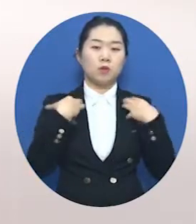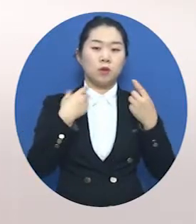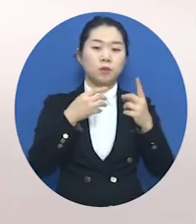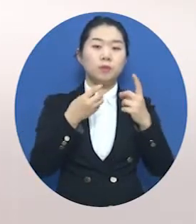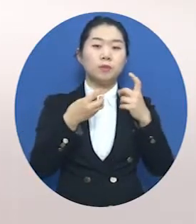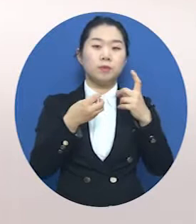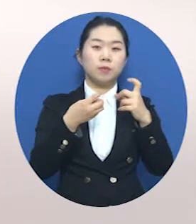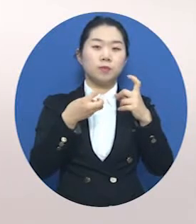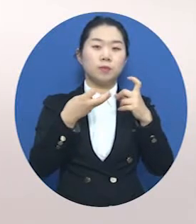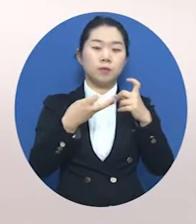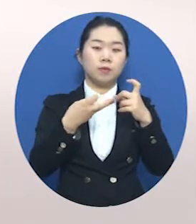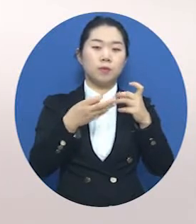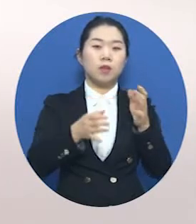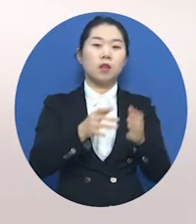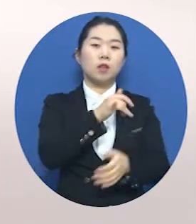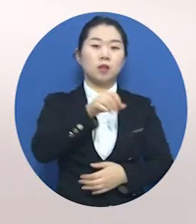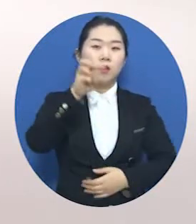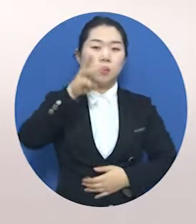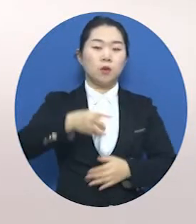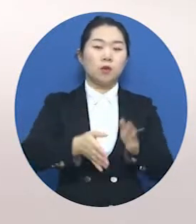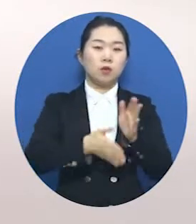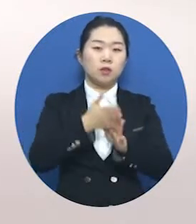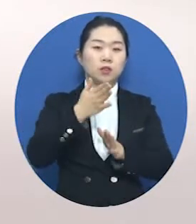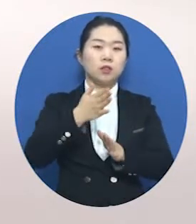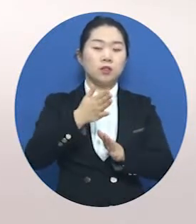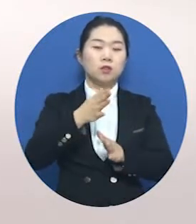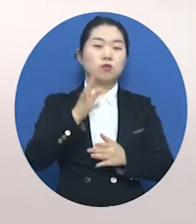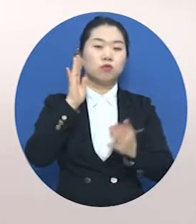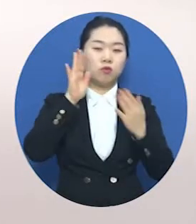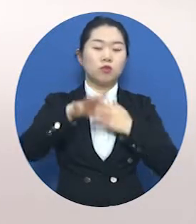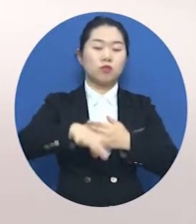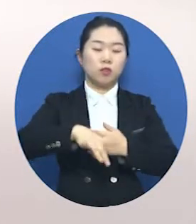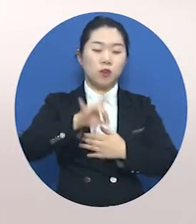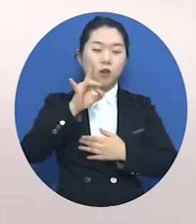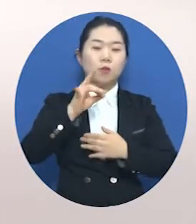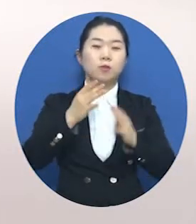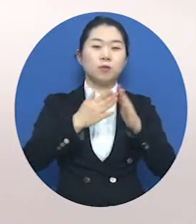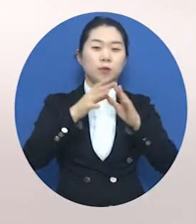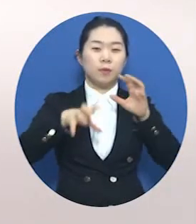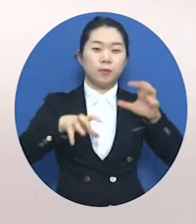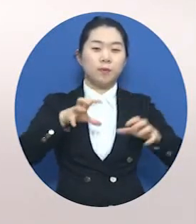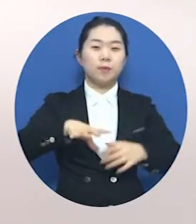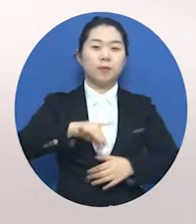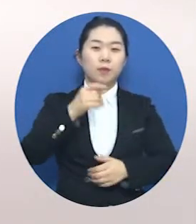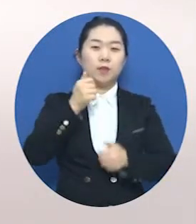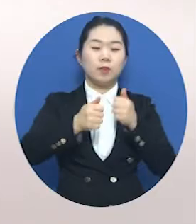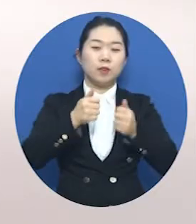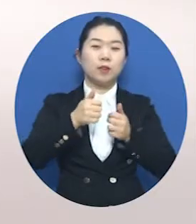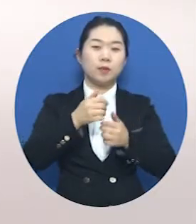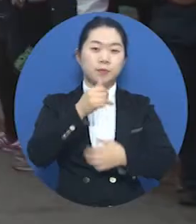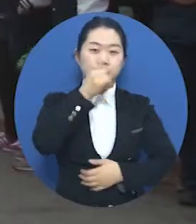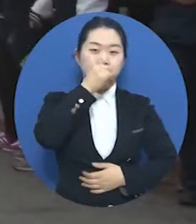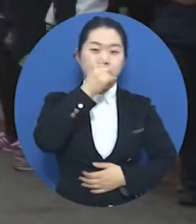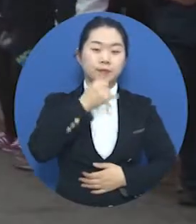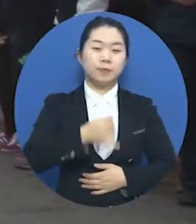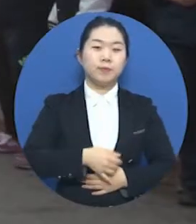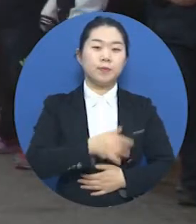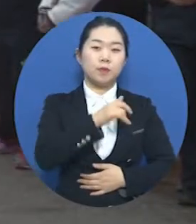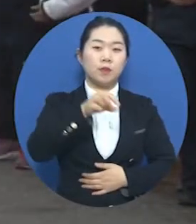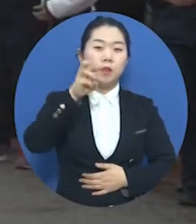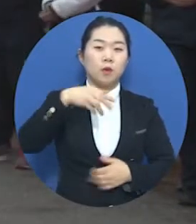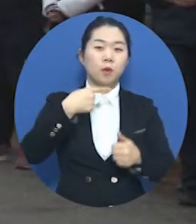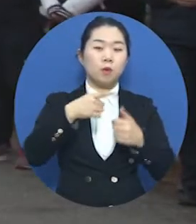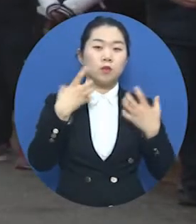세종시 교육청은 13일 세종시 출범 이후 첫 마을에서 첫 대학 수학 능력 시험을 치렀습니다.